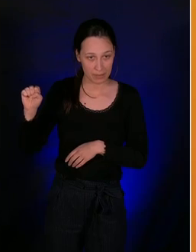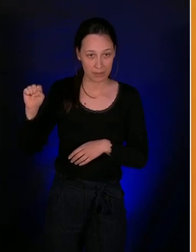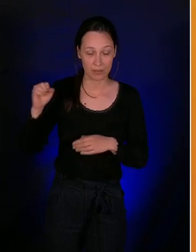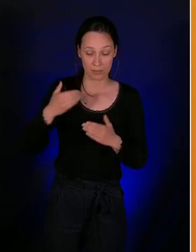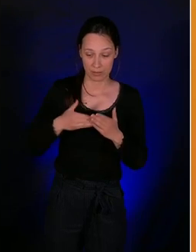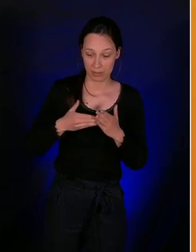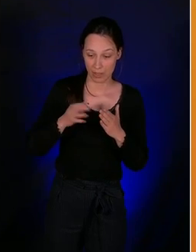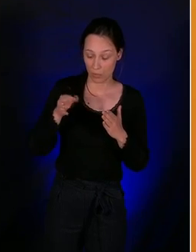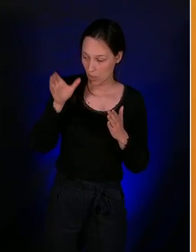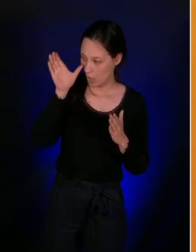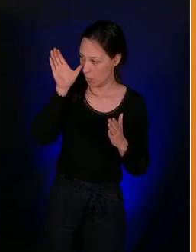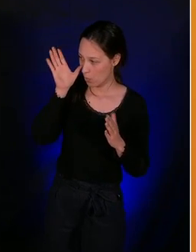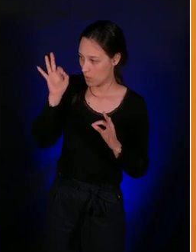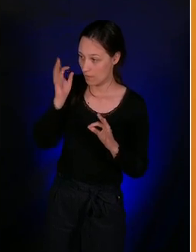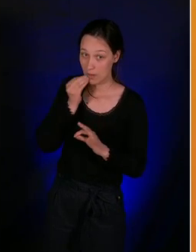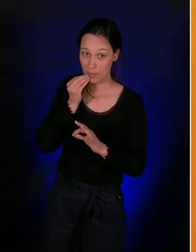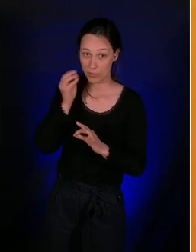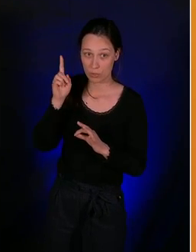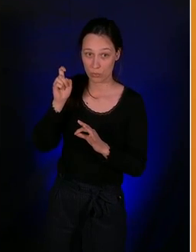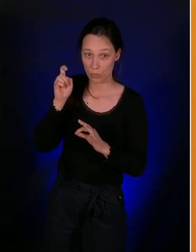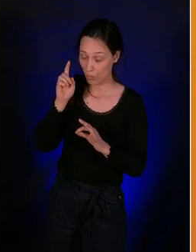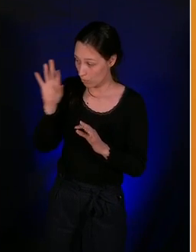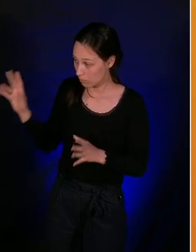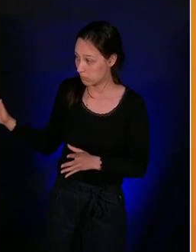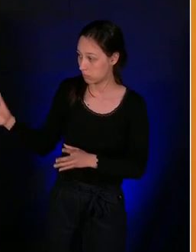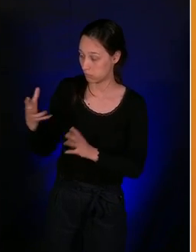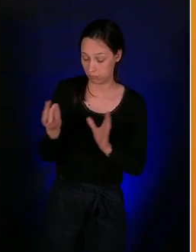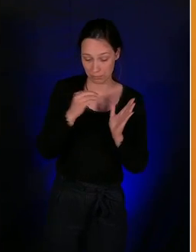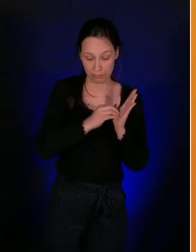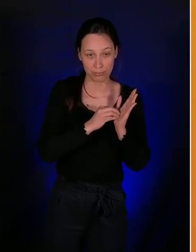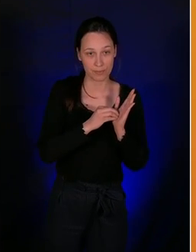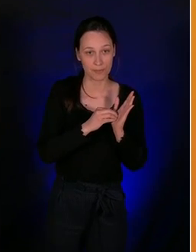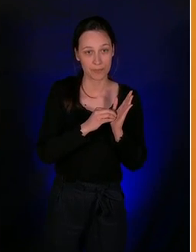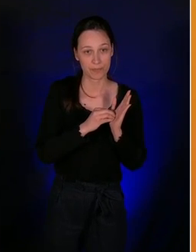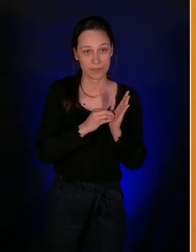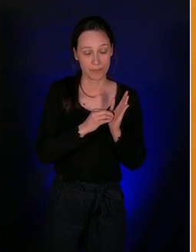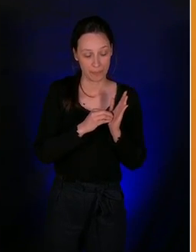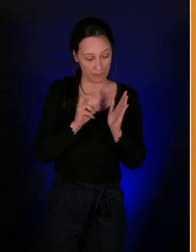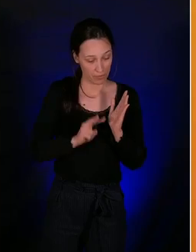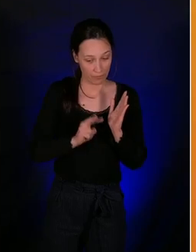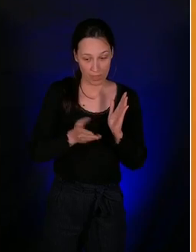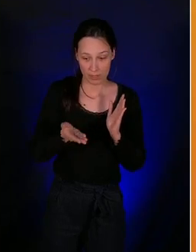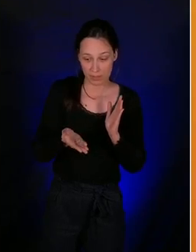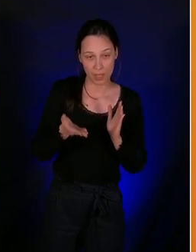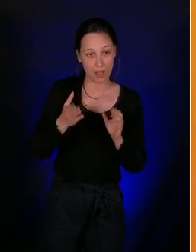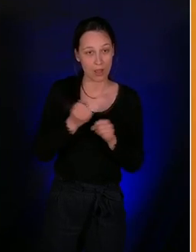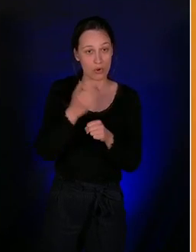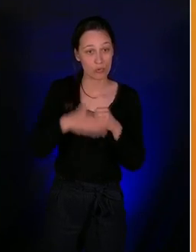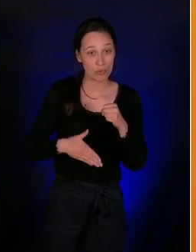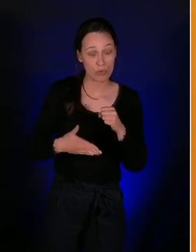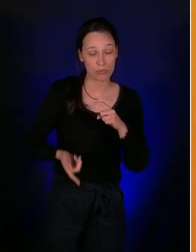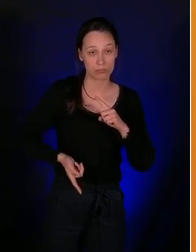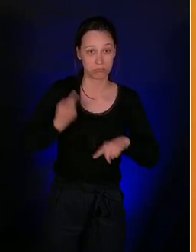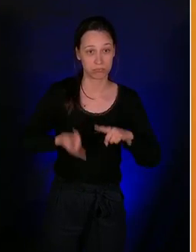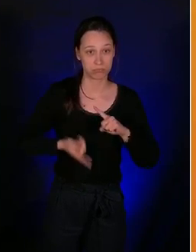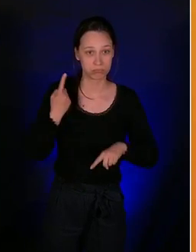de l'enjeu sur l'alimentation et sur l'eau. Donc un enjeu extrêmement important. Une camarade